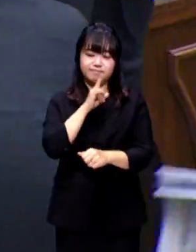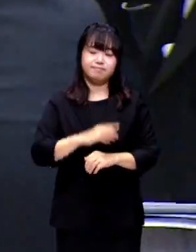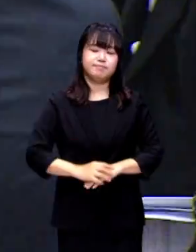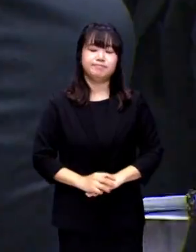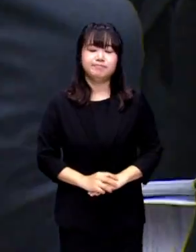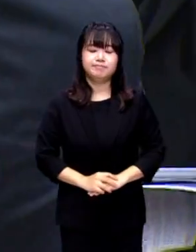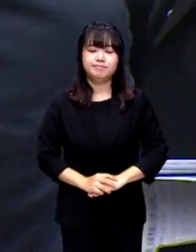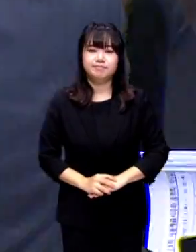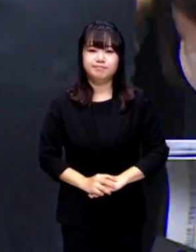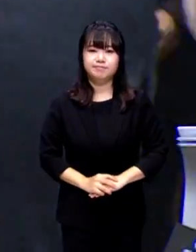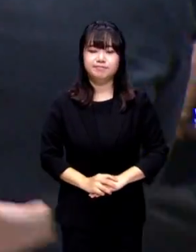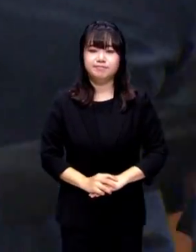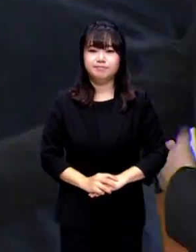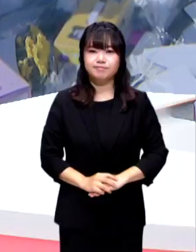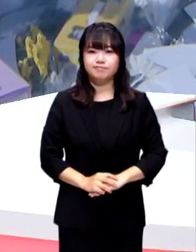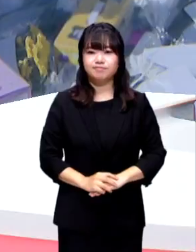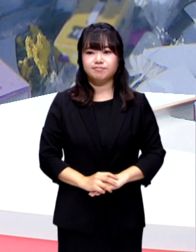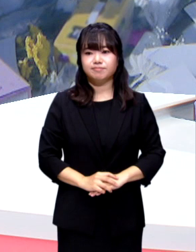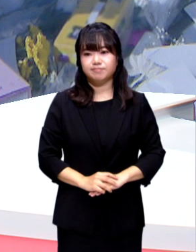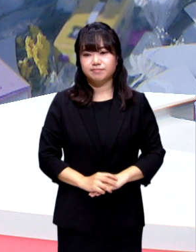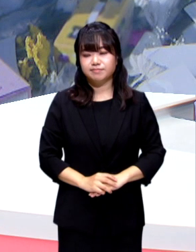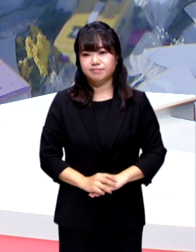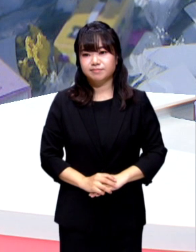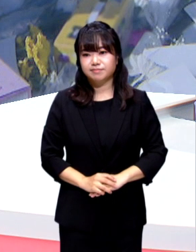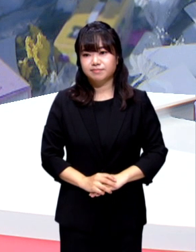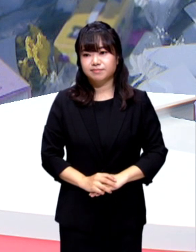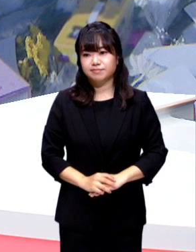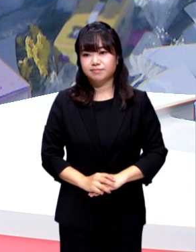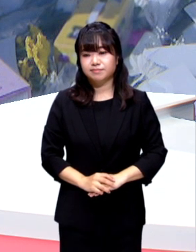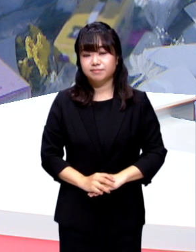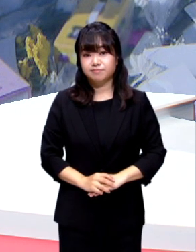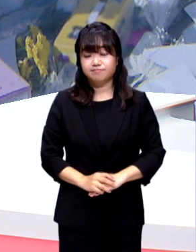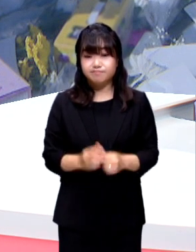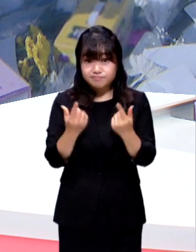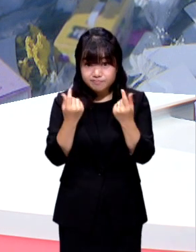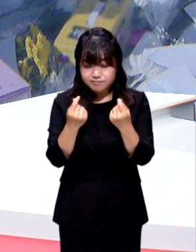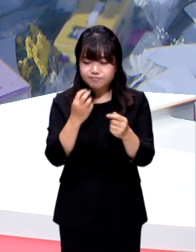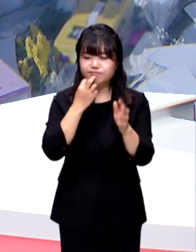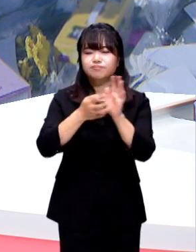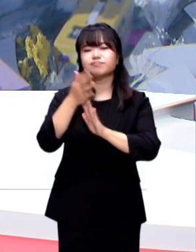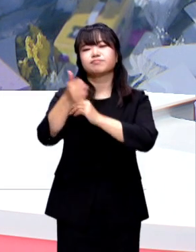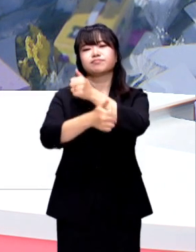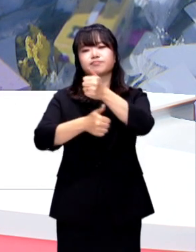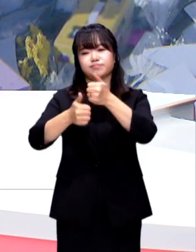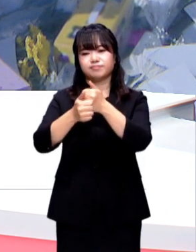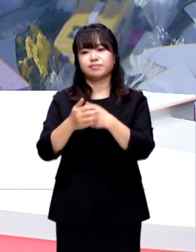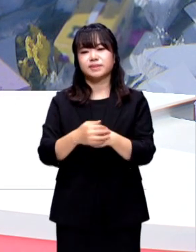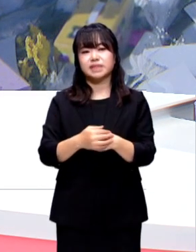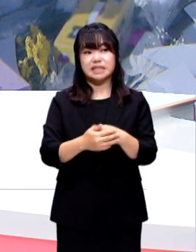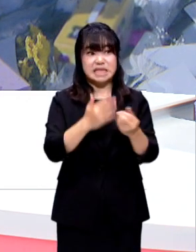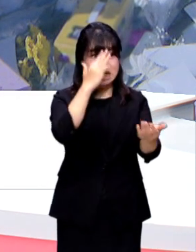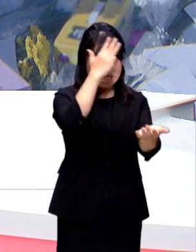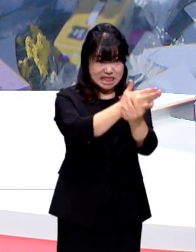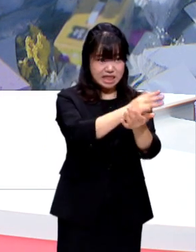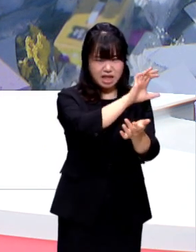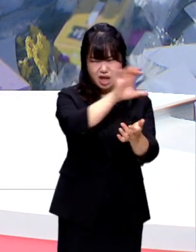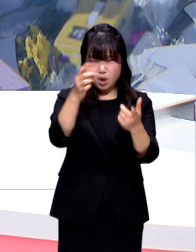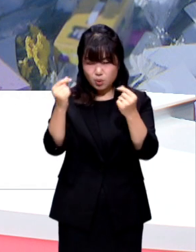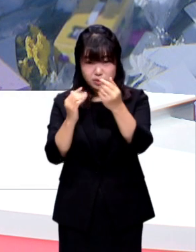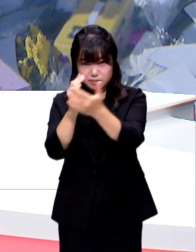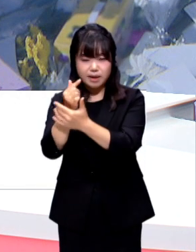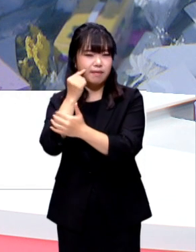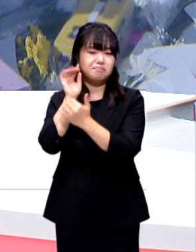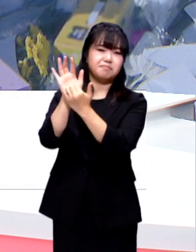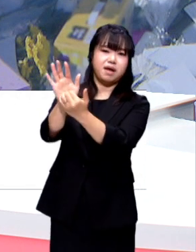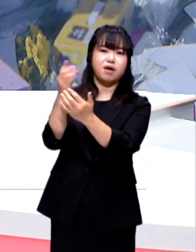BTV 뉴스 김대우입니다. 네, 보신 것처럼 서울시의회는 제2의 이태원 참사를 막기 위한